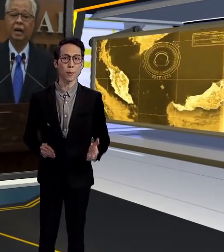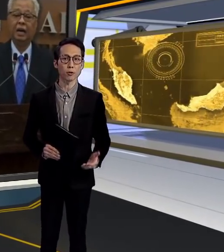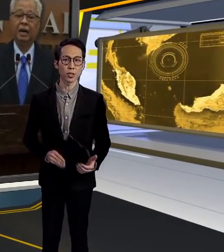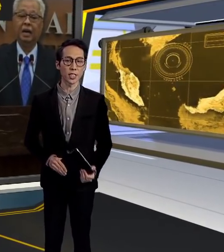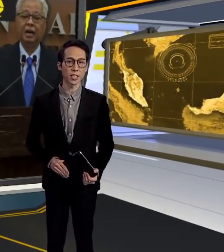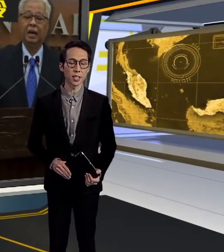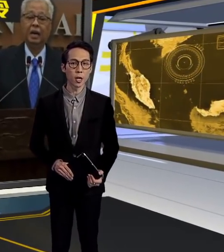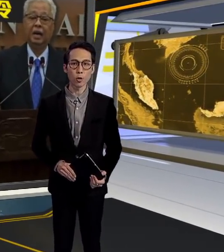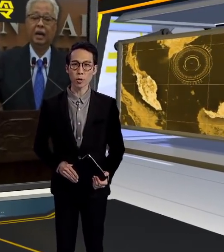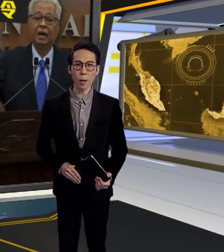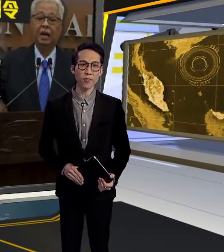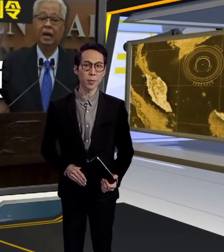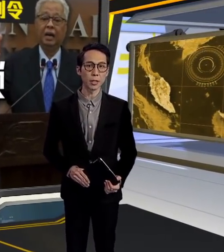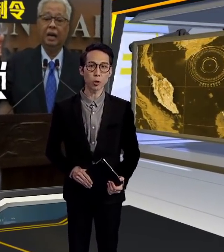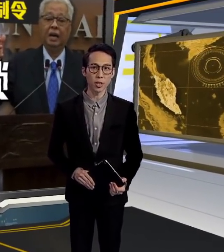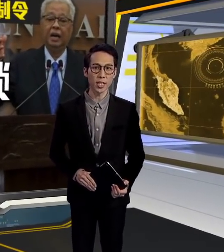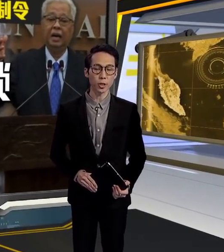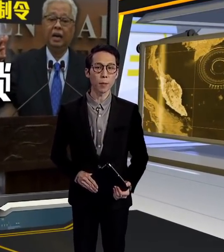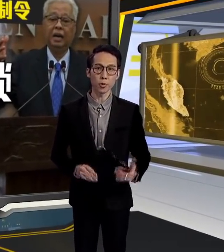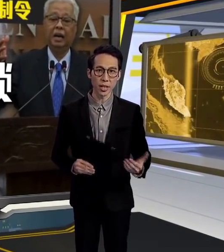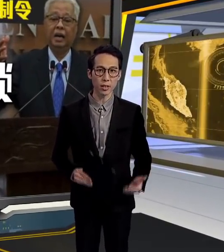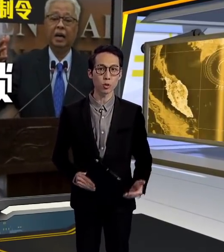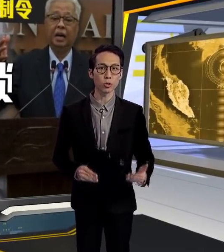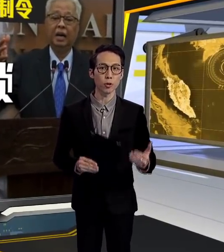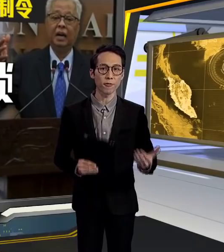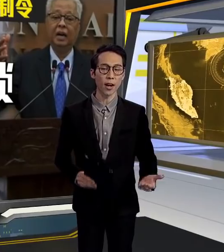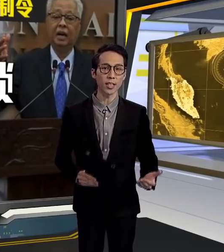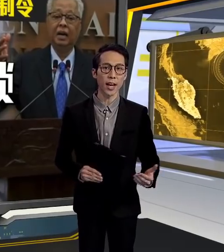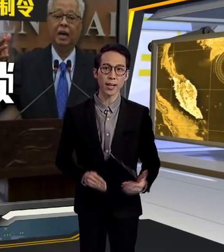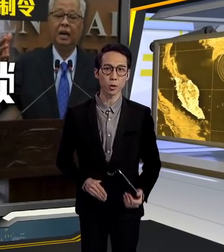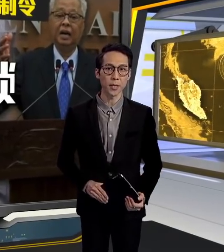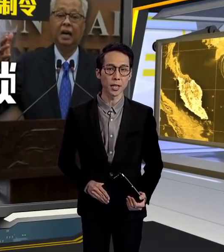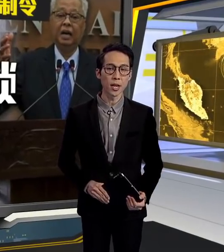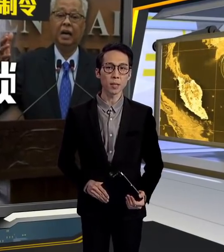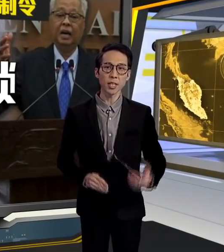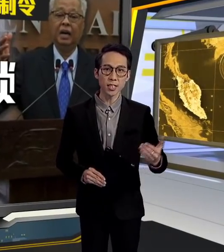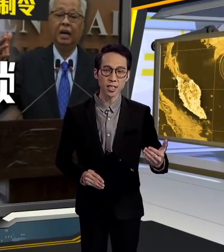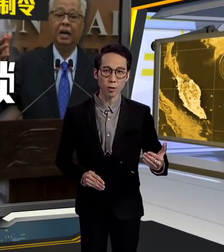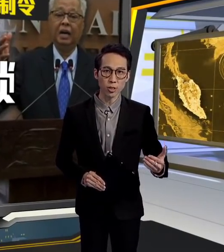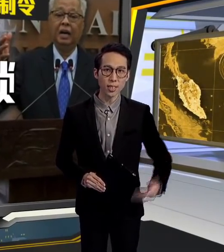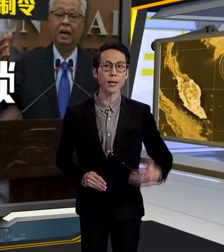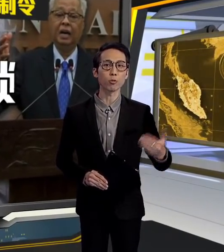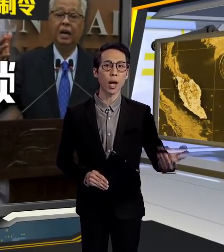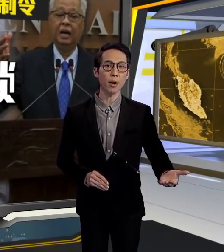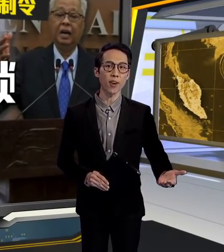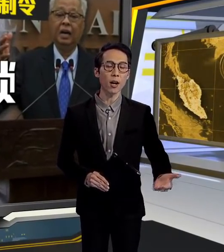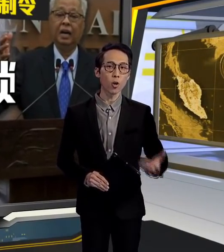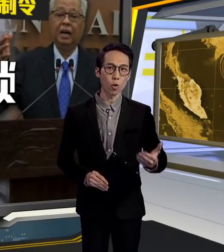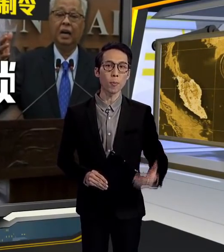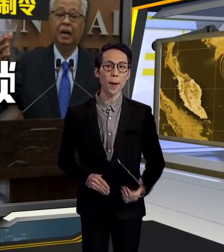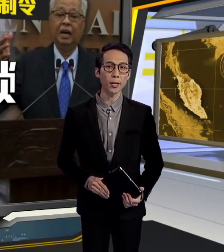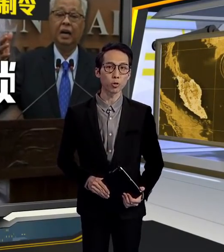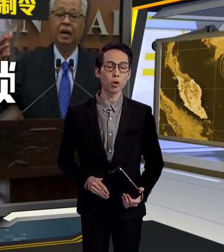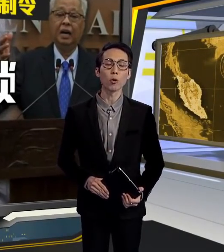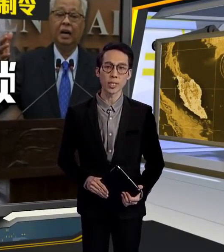必须保持警惕。如果大部分的民众和业者不严格遵守防疫的 SOP， 那么疫情要是再度大爆发，我